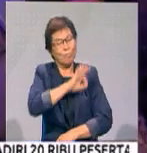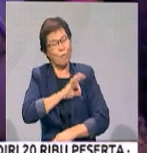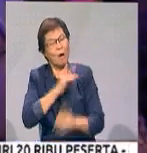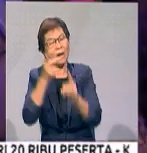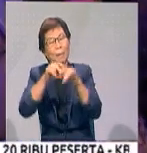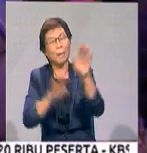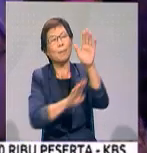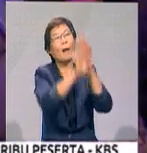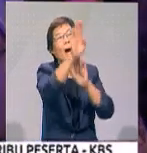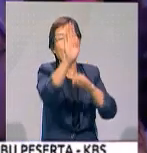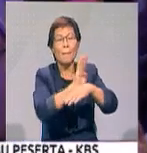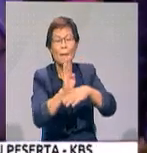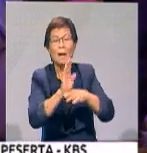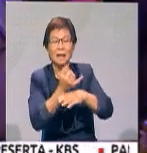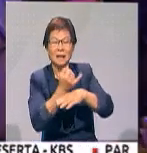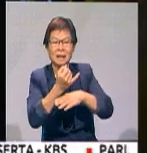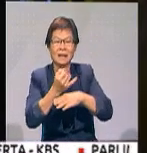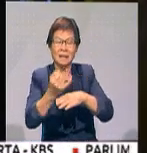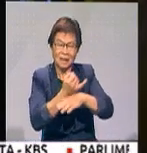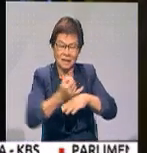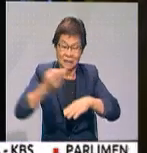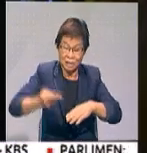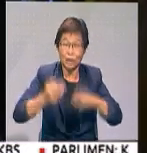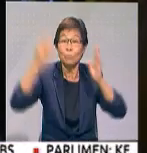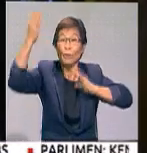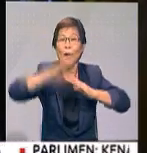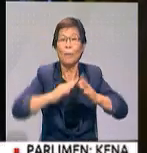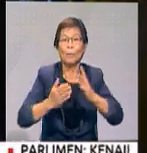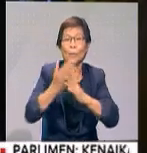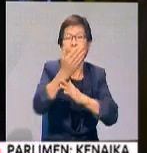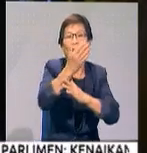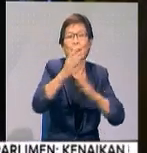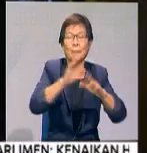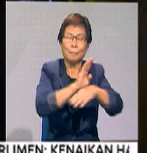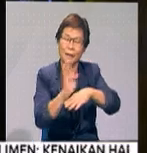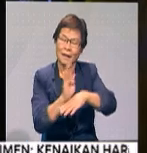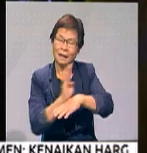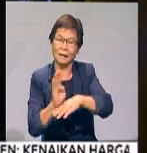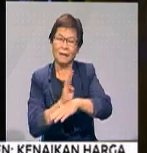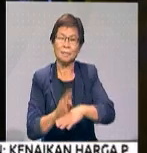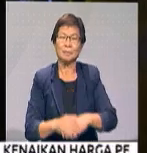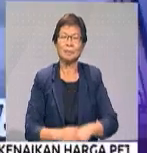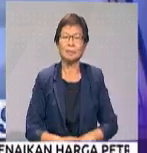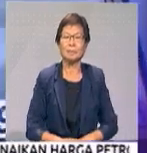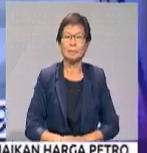kepada pembangunan perniagaan industri hijau tempatan menerusi padanan perniagaan.